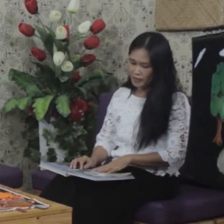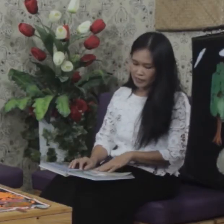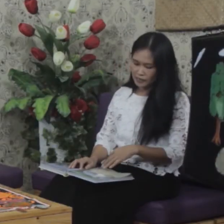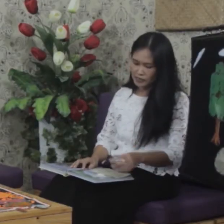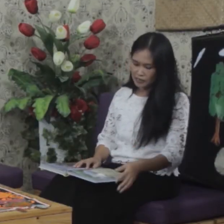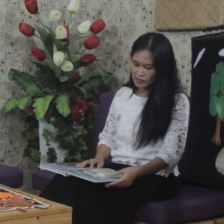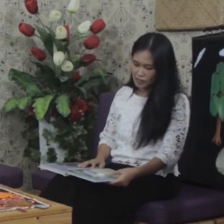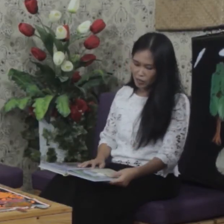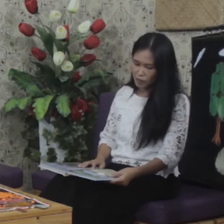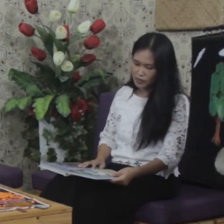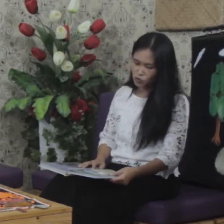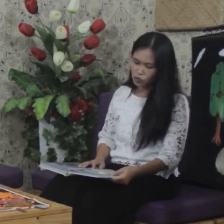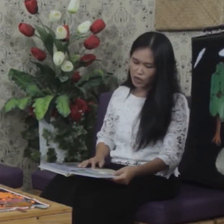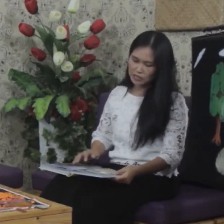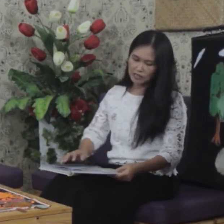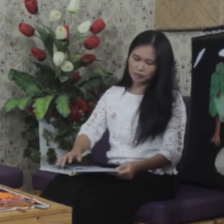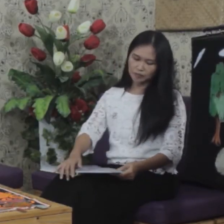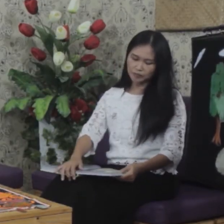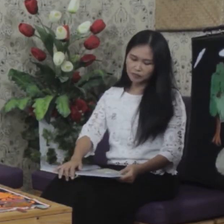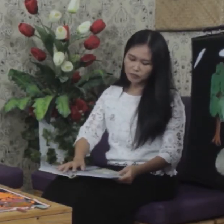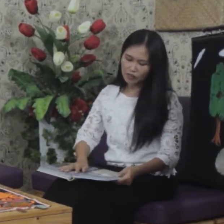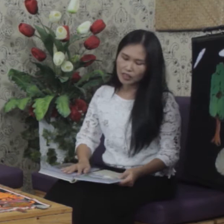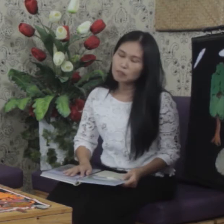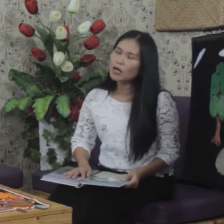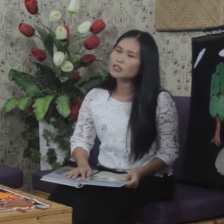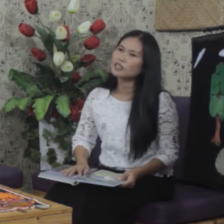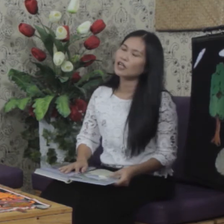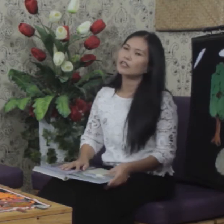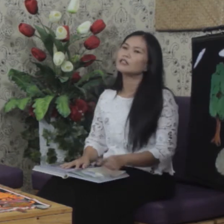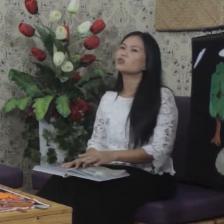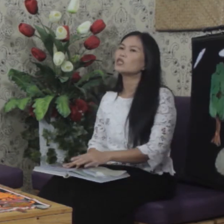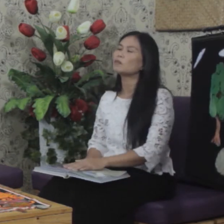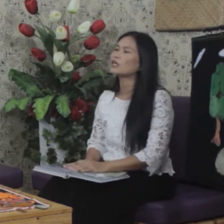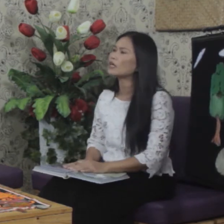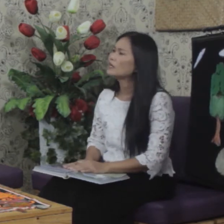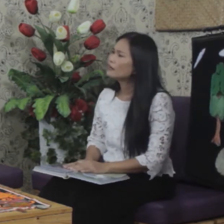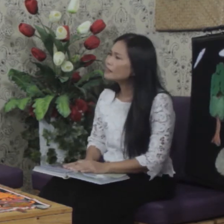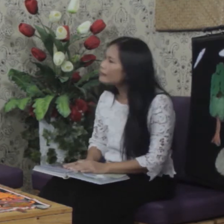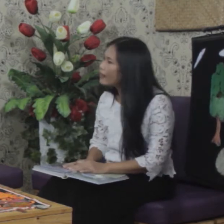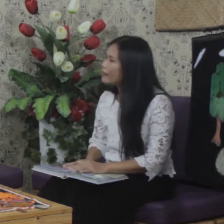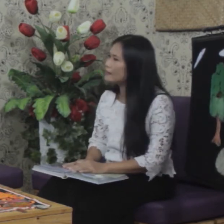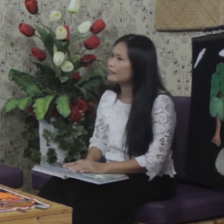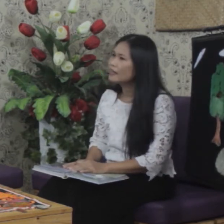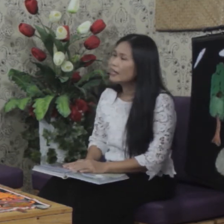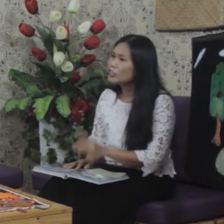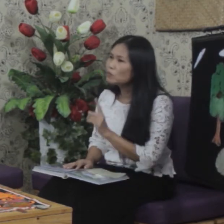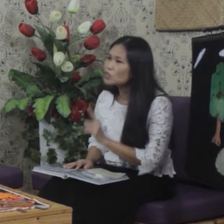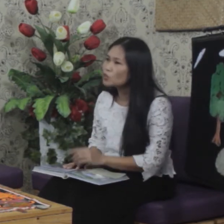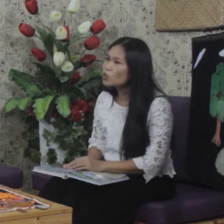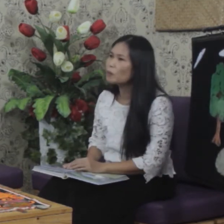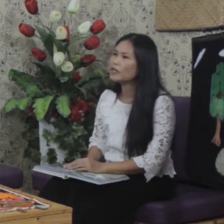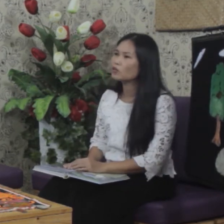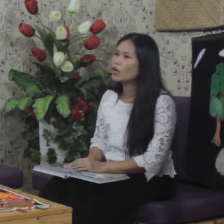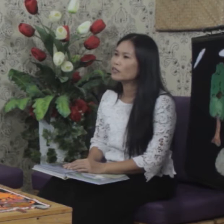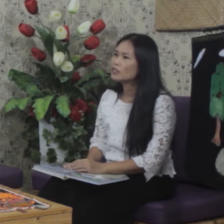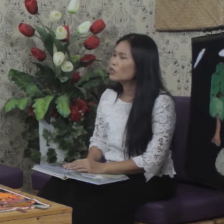itu? Jadi pada suatu kali ya, bangsa Israel ini sudah merasa tidak tahan lagi. Dia